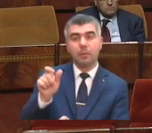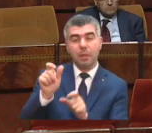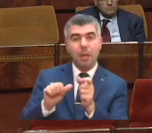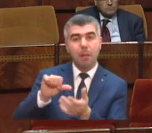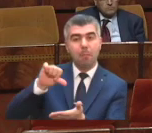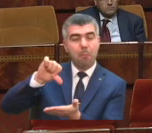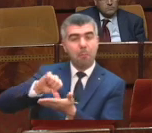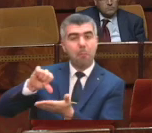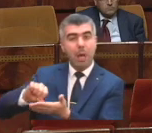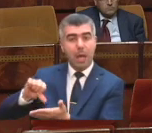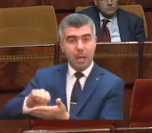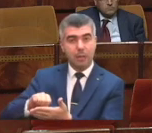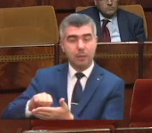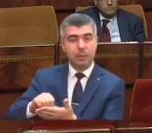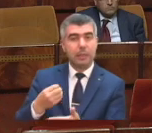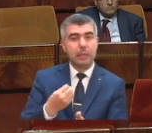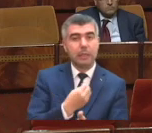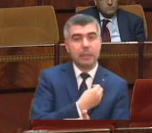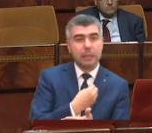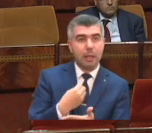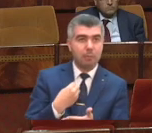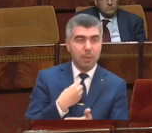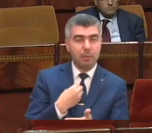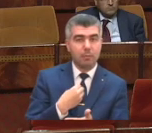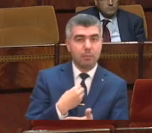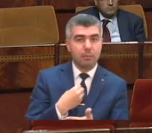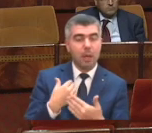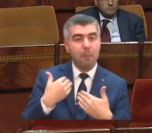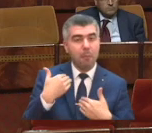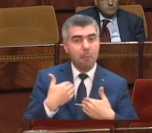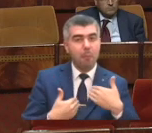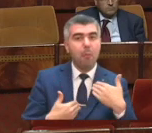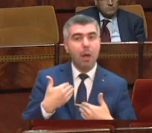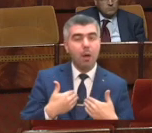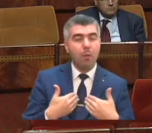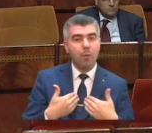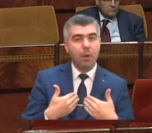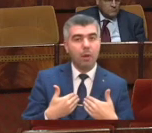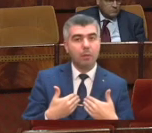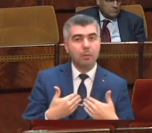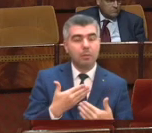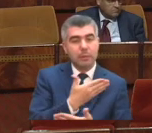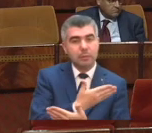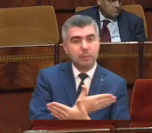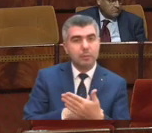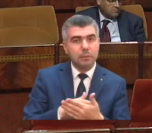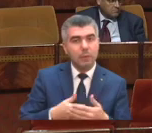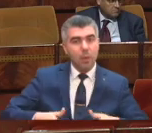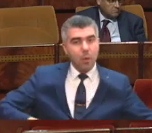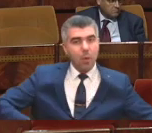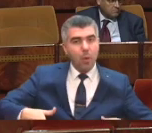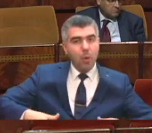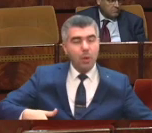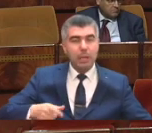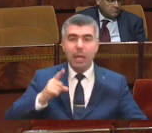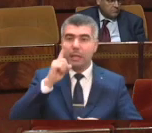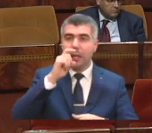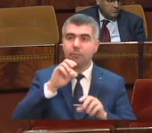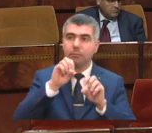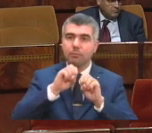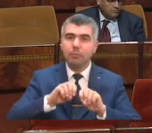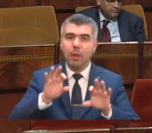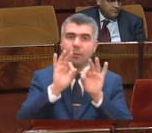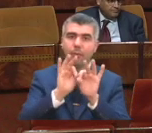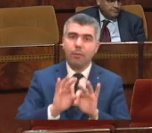المراكز الاستشفائية لهاد الناس في وضعية إعاقة حركية ما معماش. كذلك السيدة